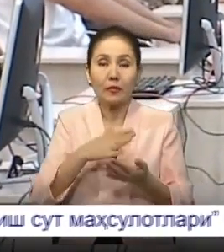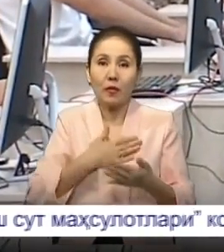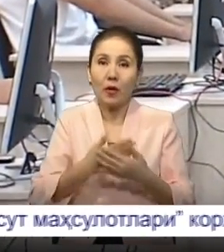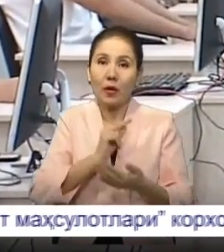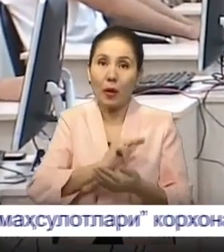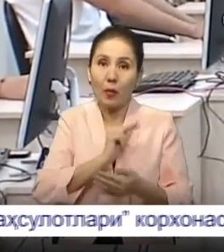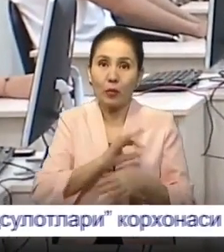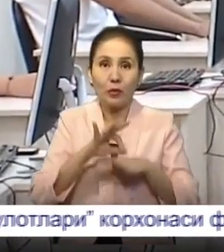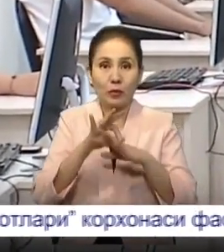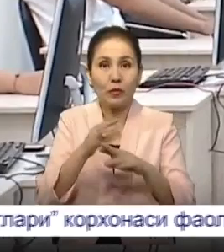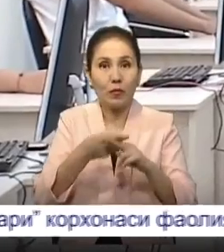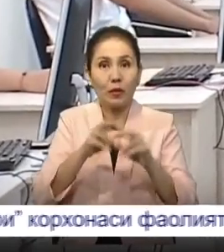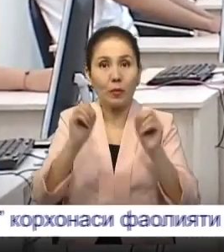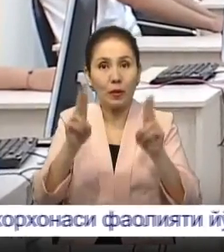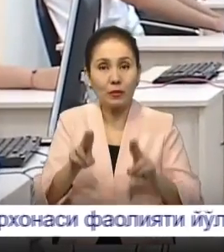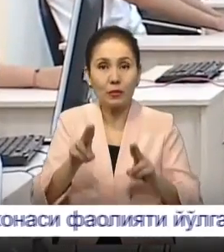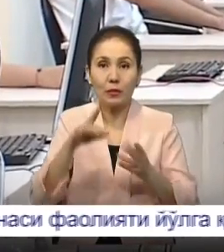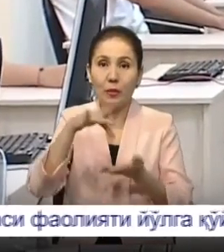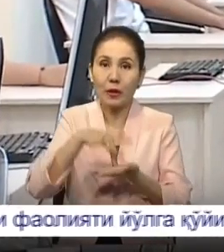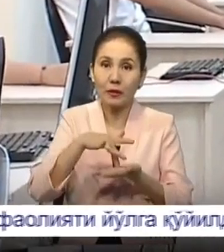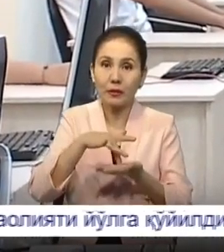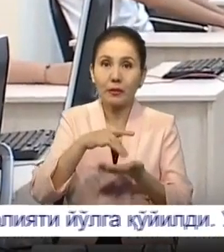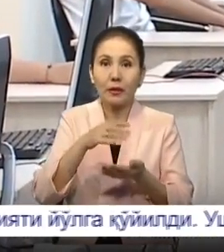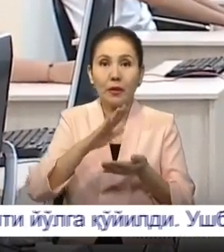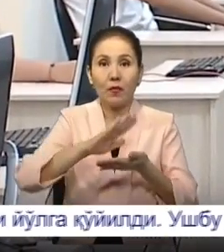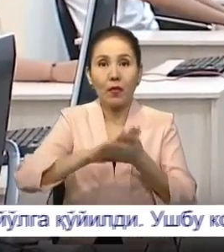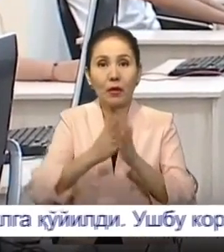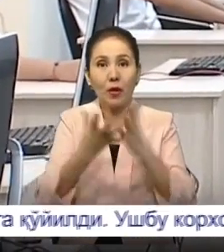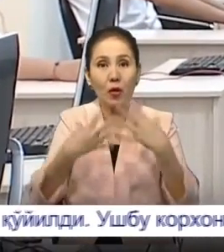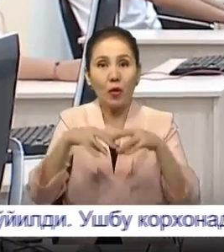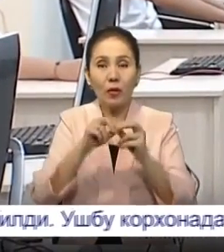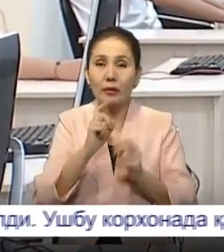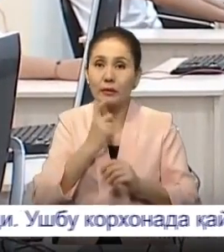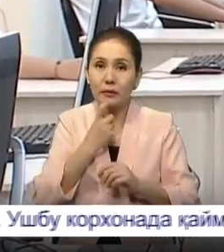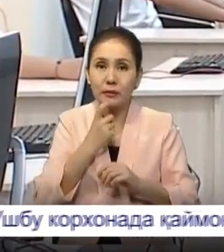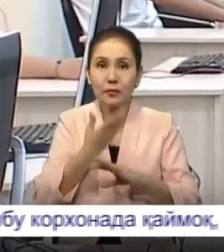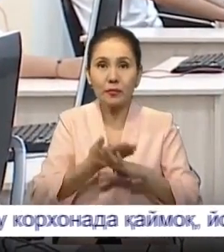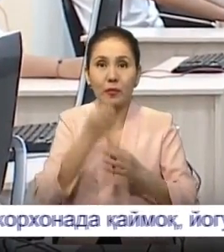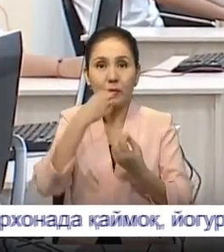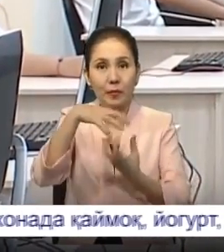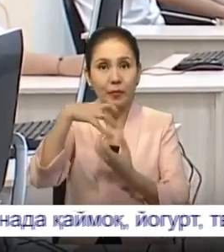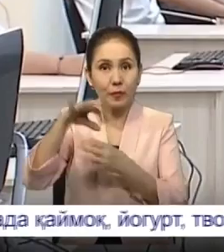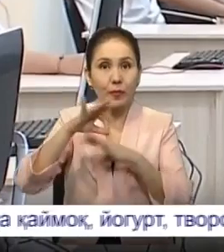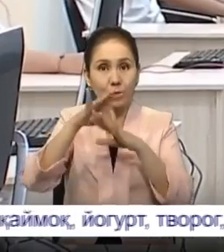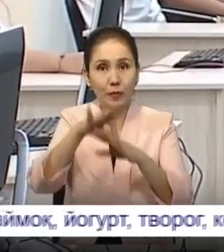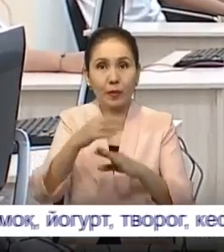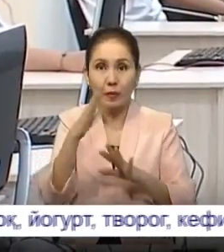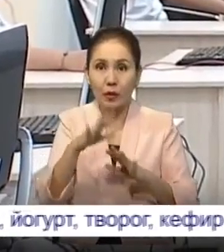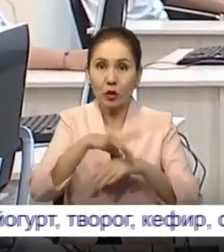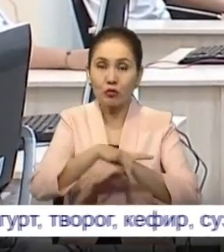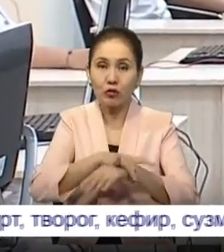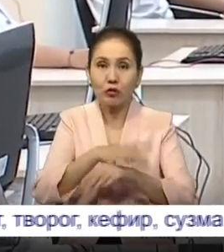йўлга қўйилган ва мазкур марказлар томонидан оғир вазиятга тушиб қолган оиларга kerakli mahsulotlar yetkazib berilyapti. Biz birgina Toshkent